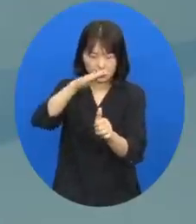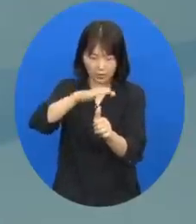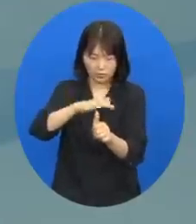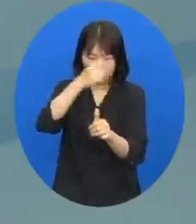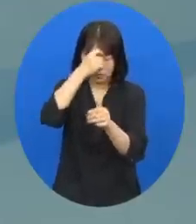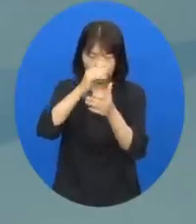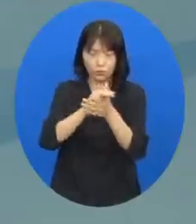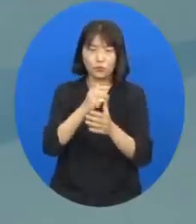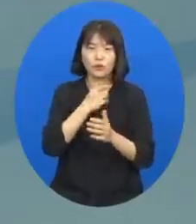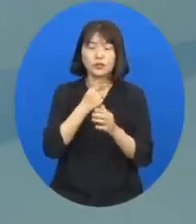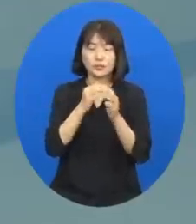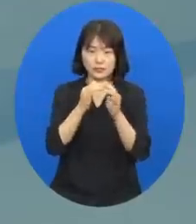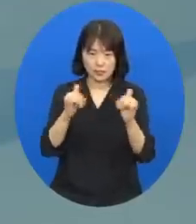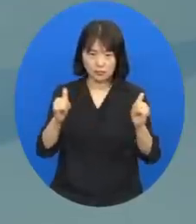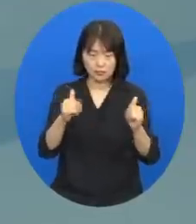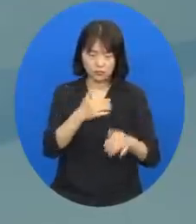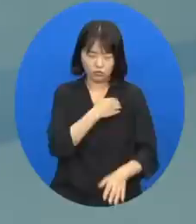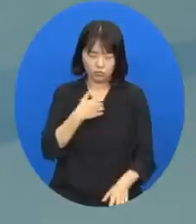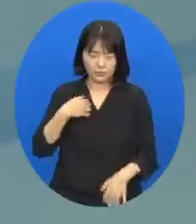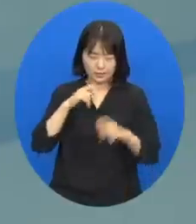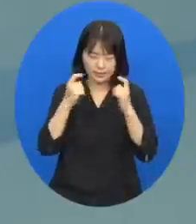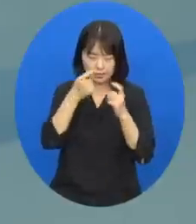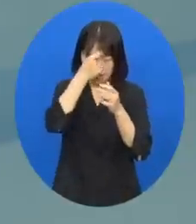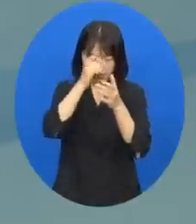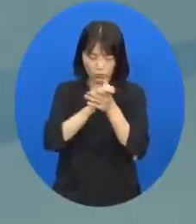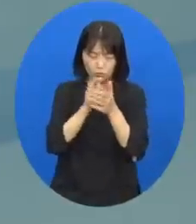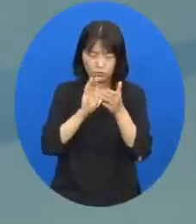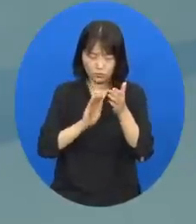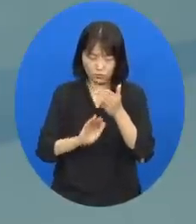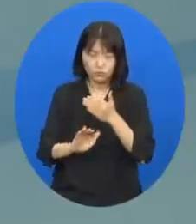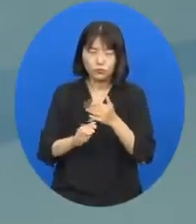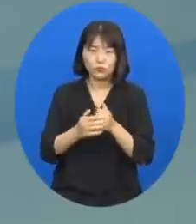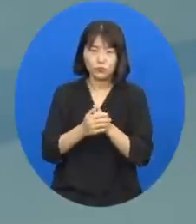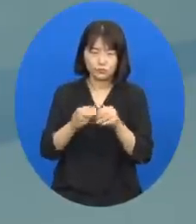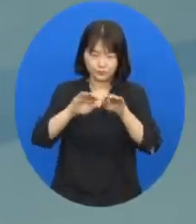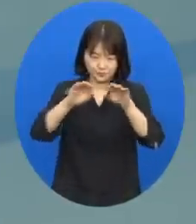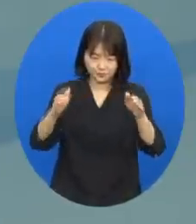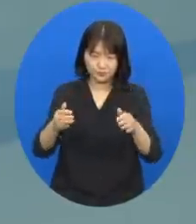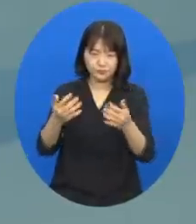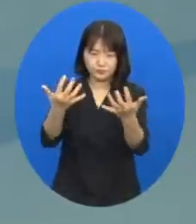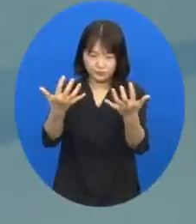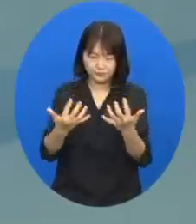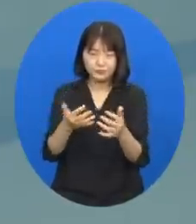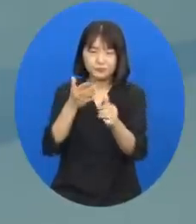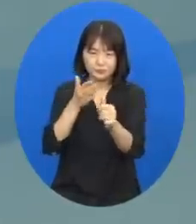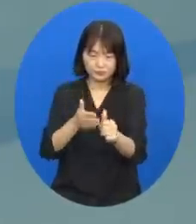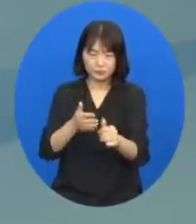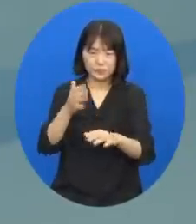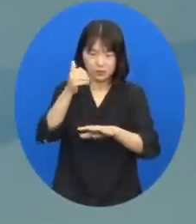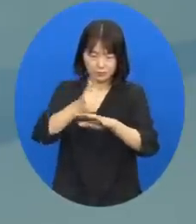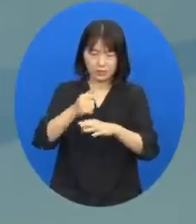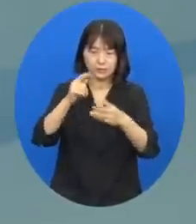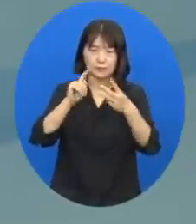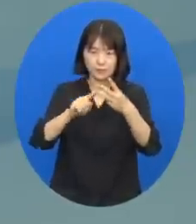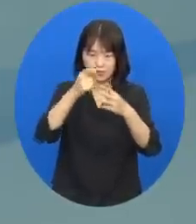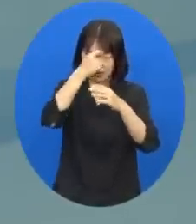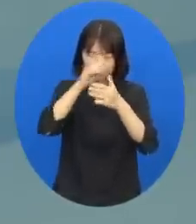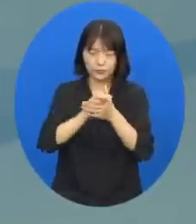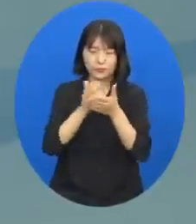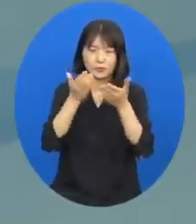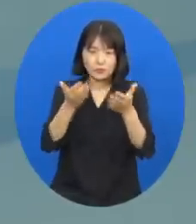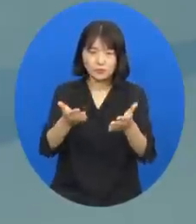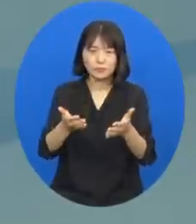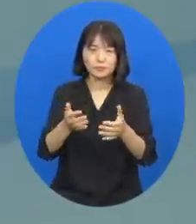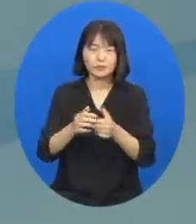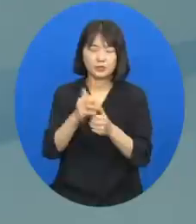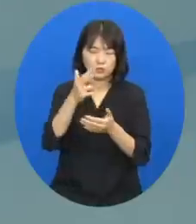충분히 기도하시고 우리 간단 밑으로 나오시면 되겠습니다 우리 마지막 세번째로 기도하겠습니다 세번째로 기도할 때 주님